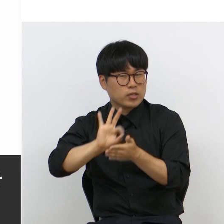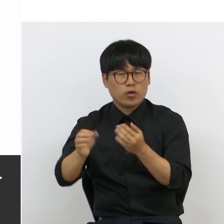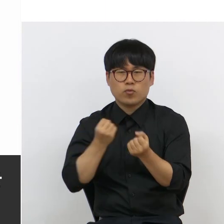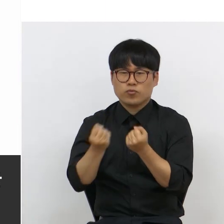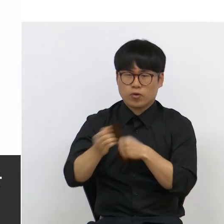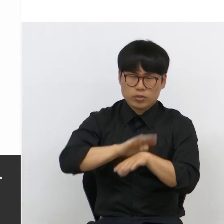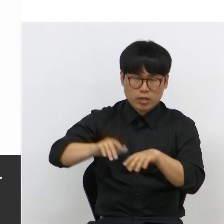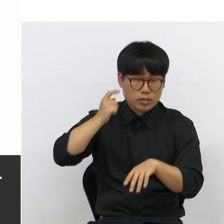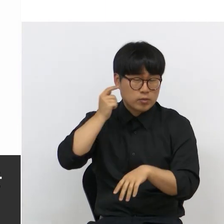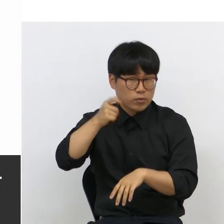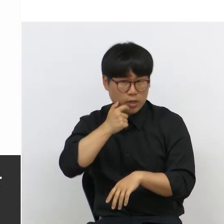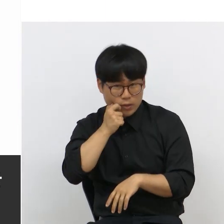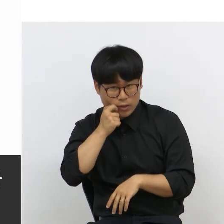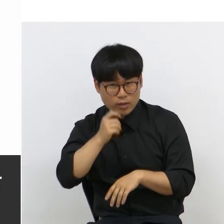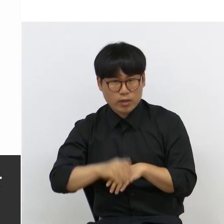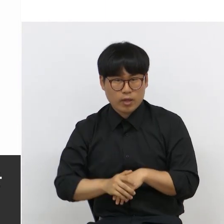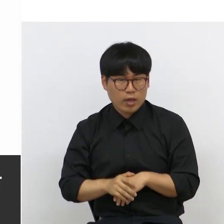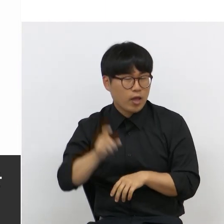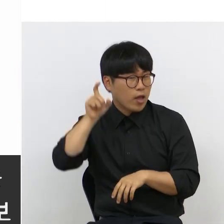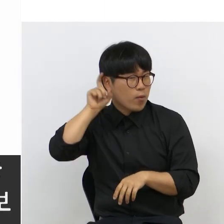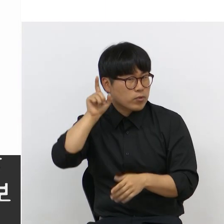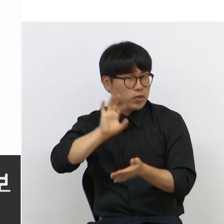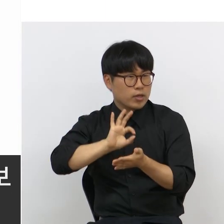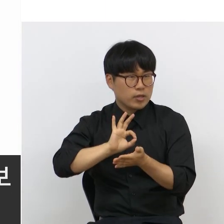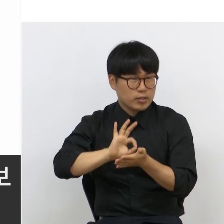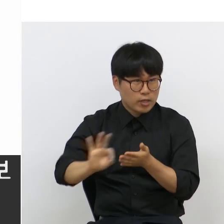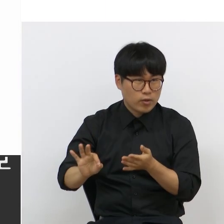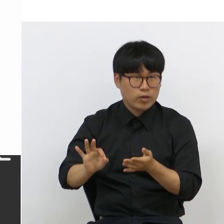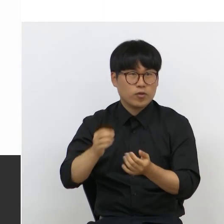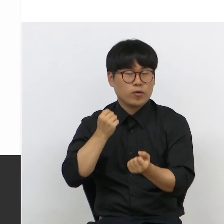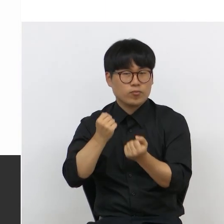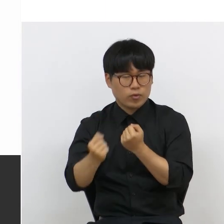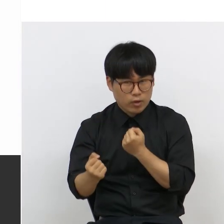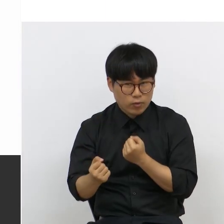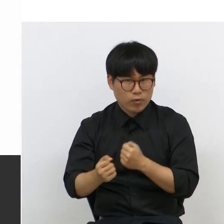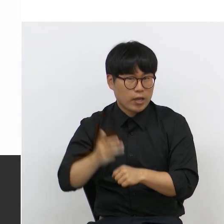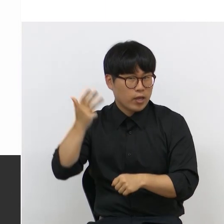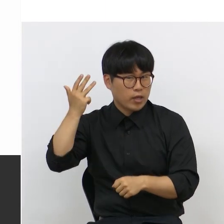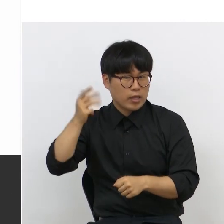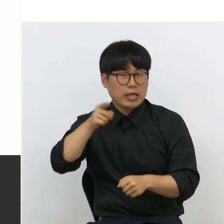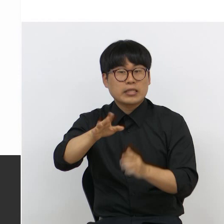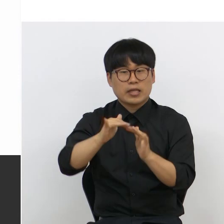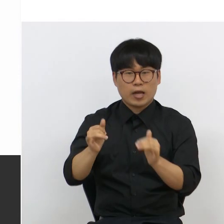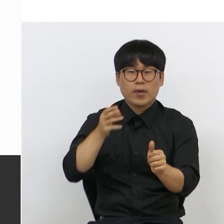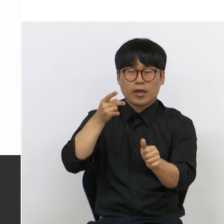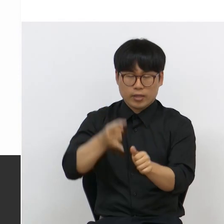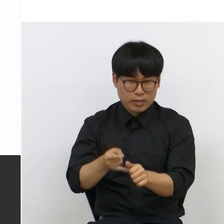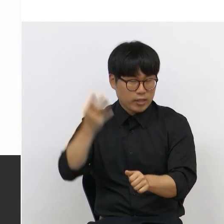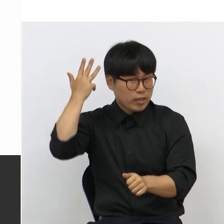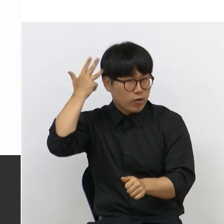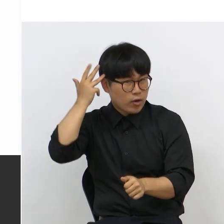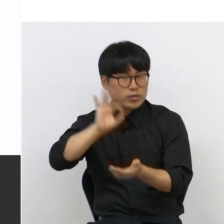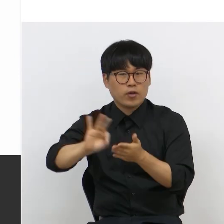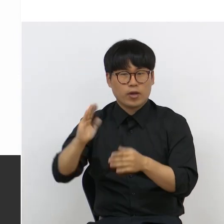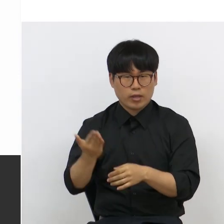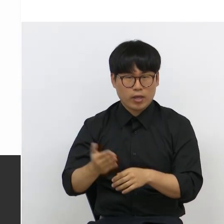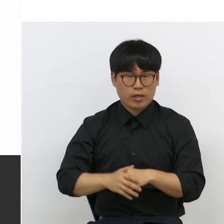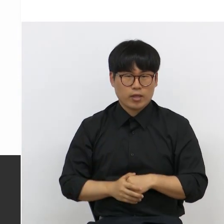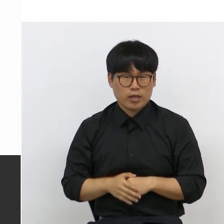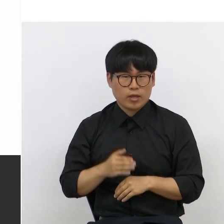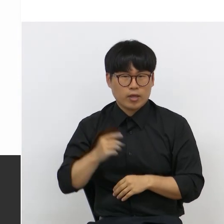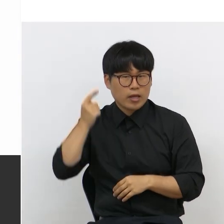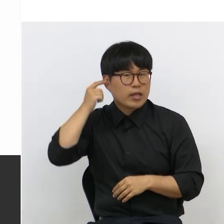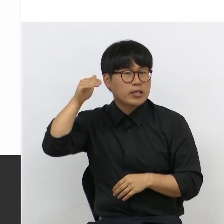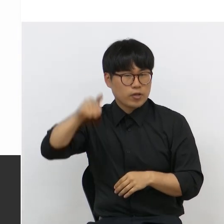되죠. 바로 이렇게 보청기를 써도 소용없는 사람한테 인공화호를 써야 된다는 뜻으로 말씀드리는 겁니다. 우리가 이제